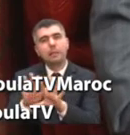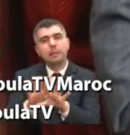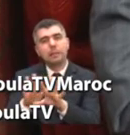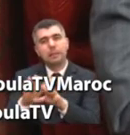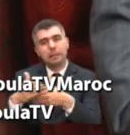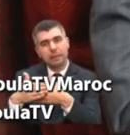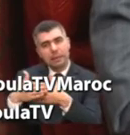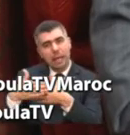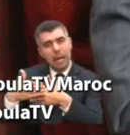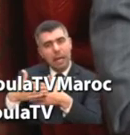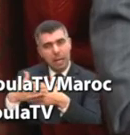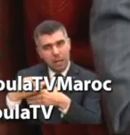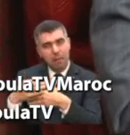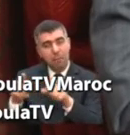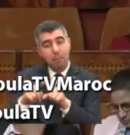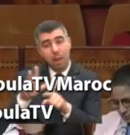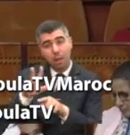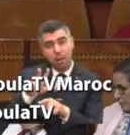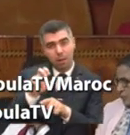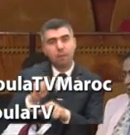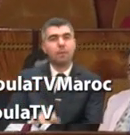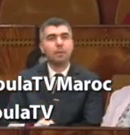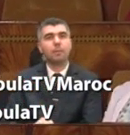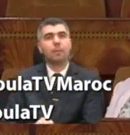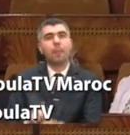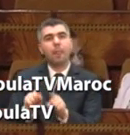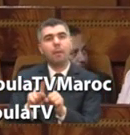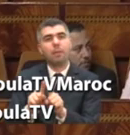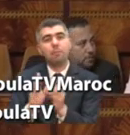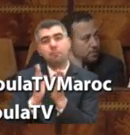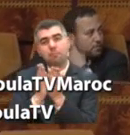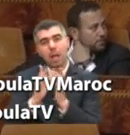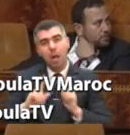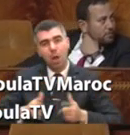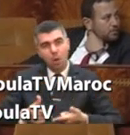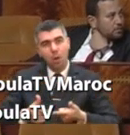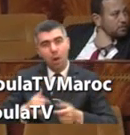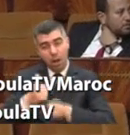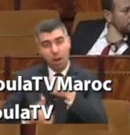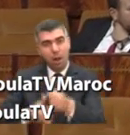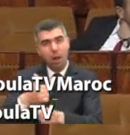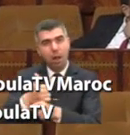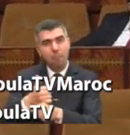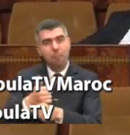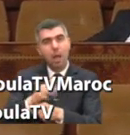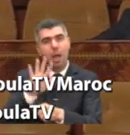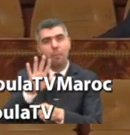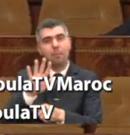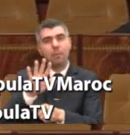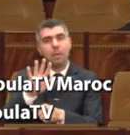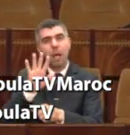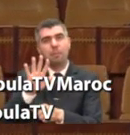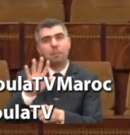إقليم كبير كيف ما كتعرفوا. ففي الموسم الدراسي الحالي انقطع عن الدراسة في السلك الابتدائي 560 تلميذ من